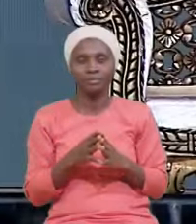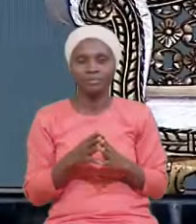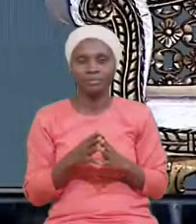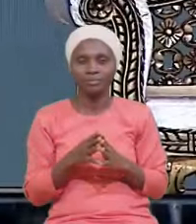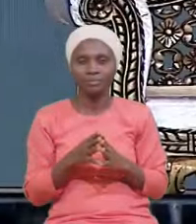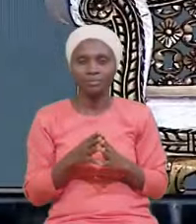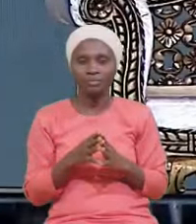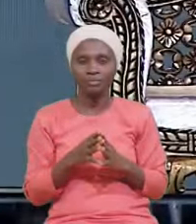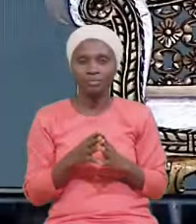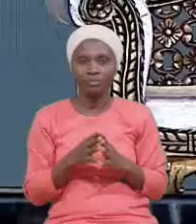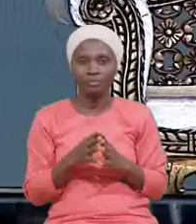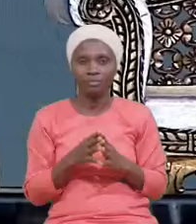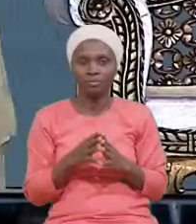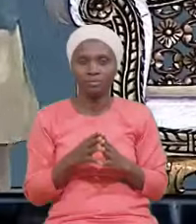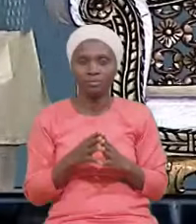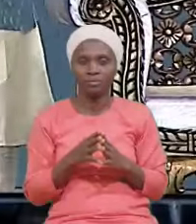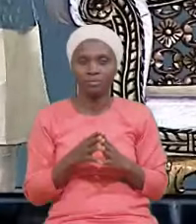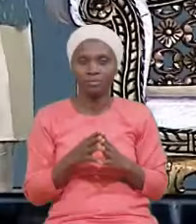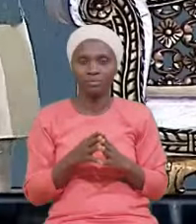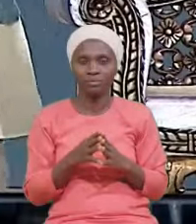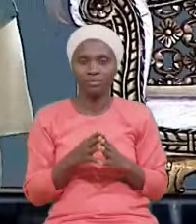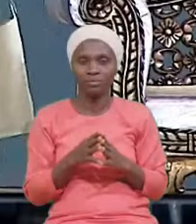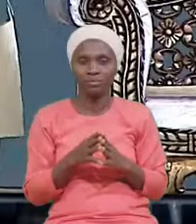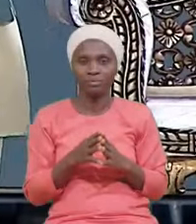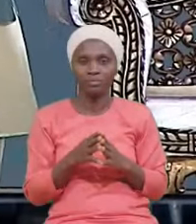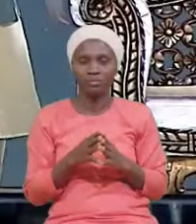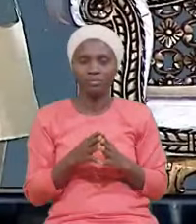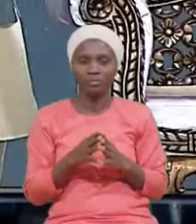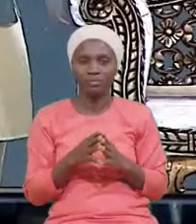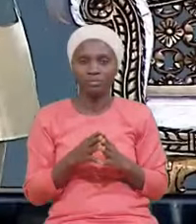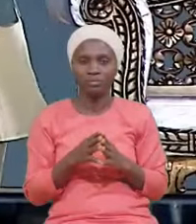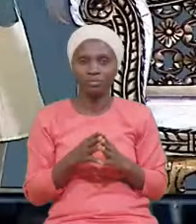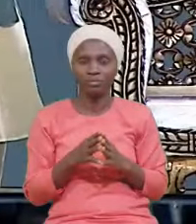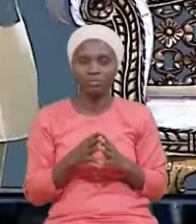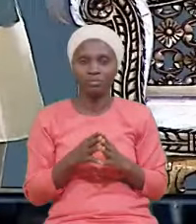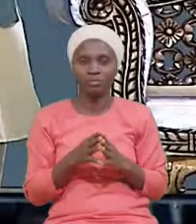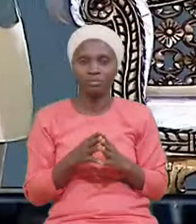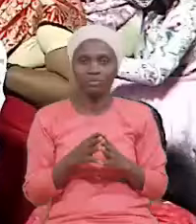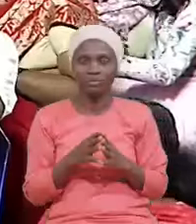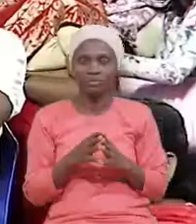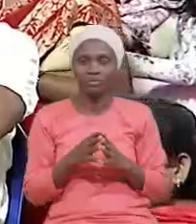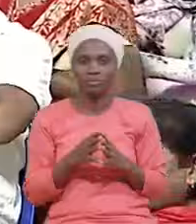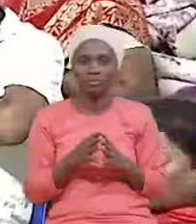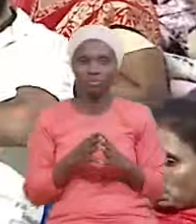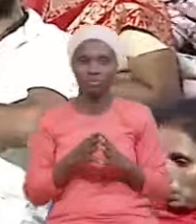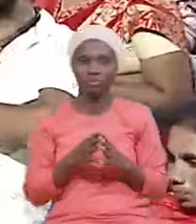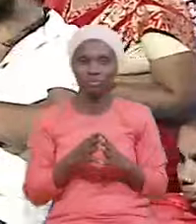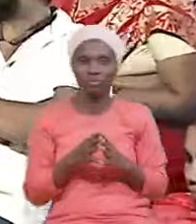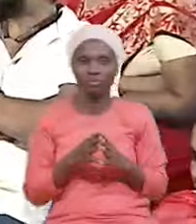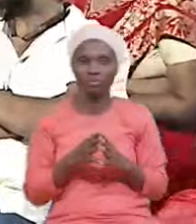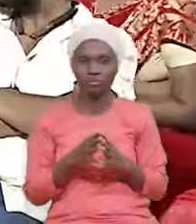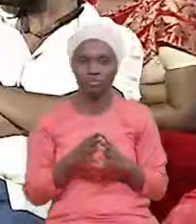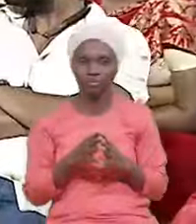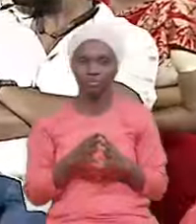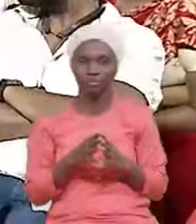చూచినప్పుడు యెషయా ద్వారా పలకబడిన మాటల ప్రకారం ఆయన మన రోగములను వహించినన్న మాట ప్రకారం ఆయన వారిని స్వస్థపరిచాడు.